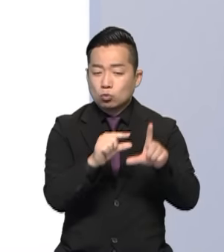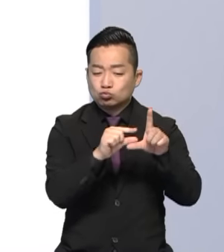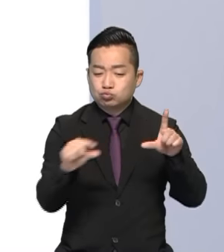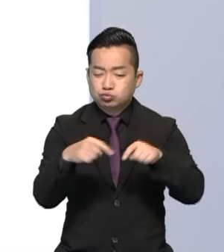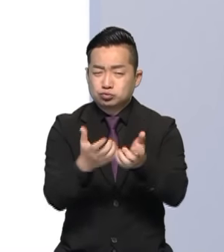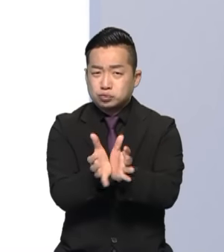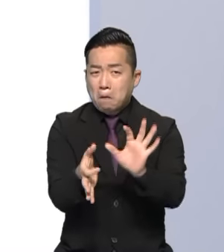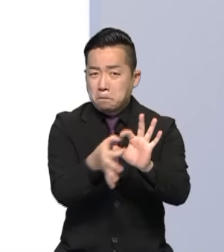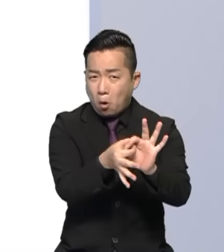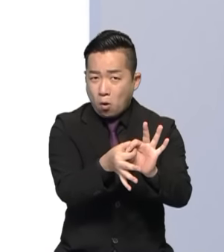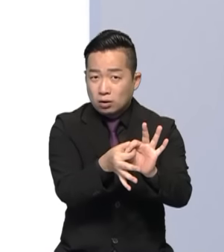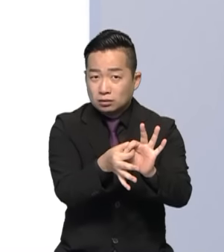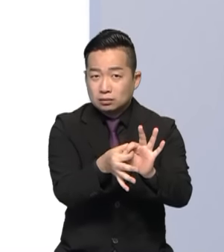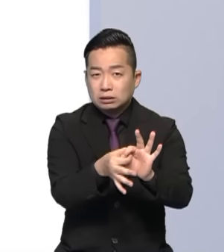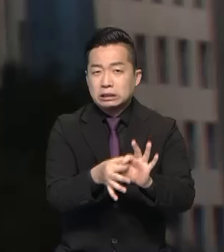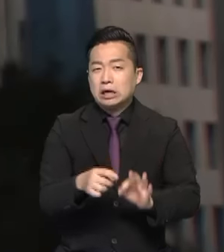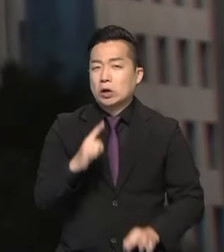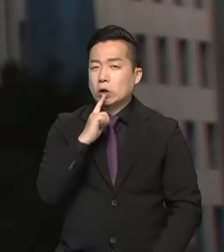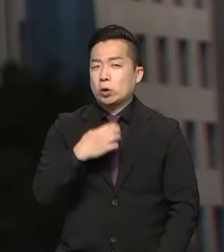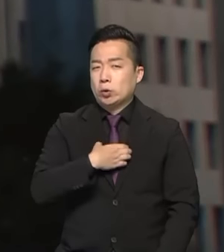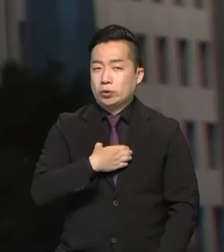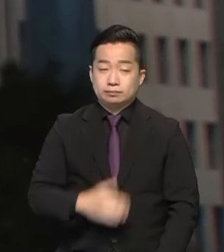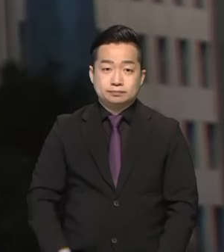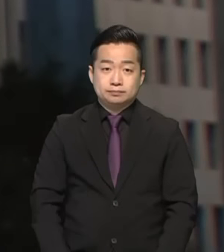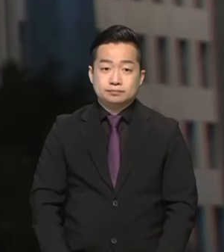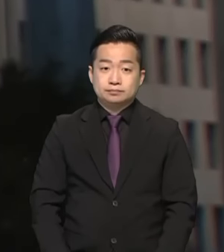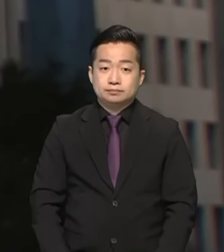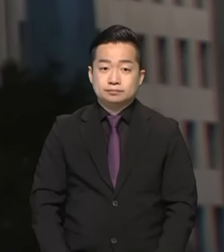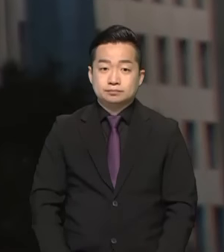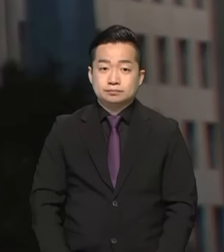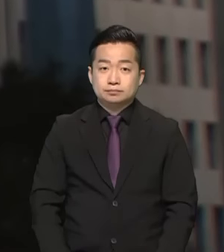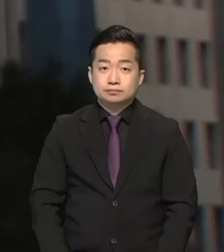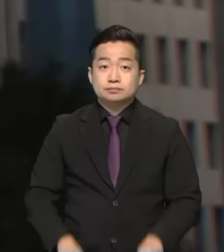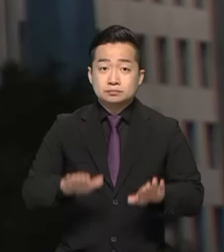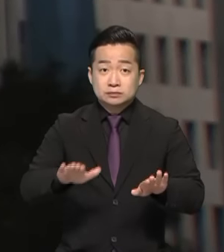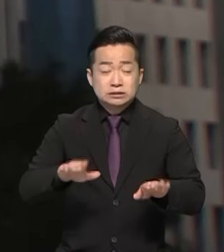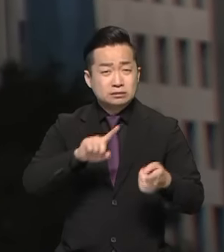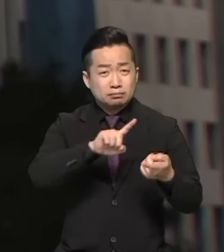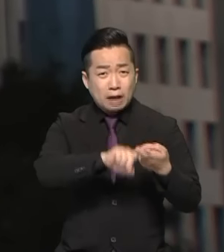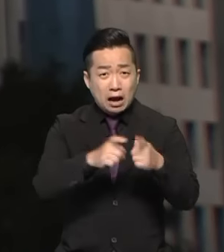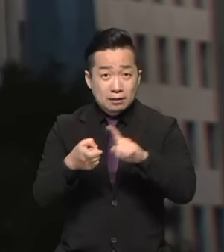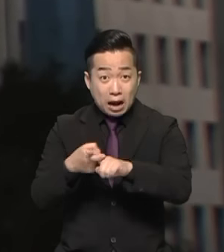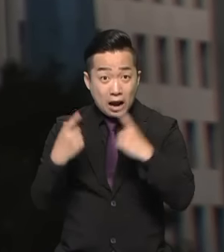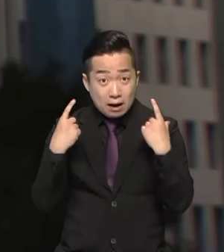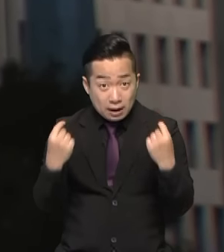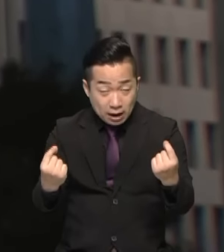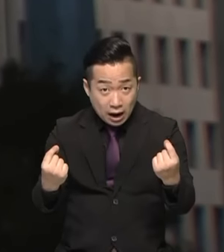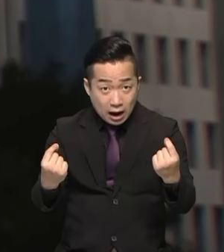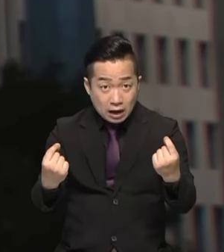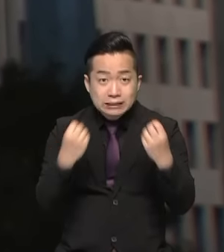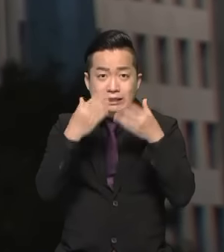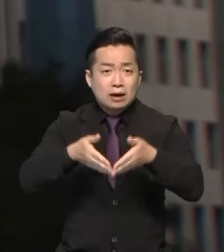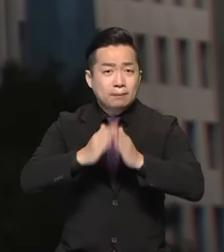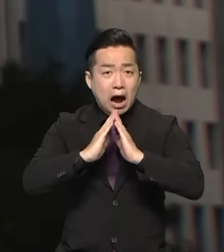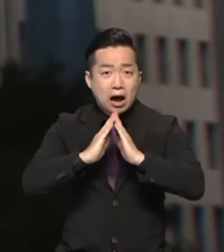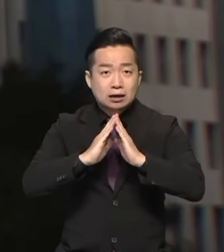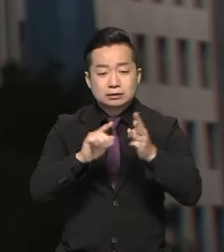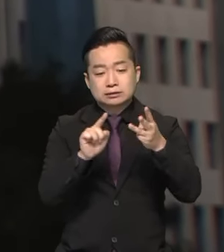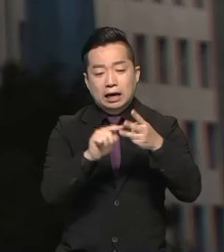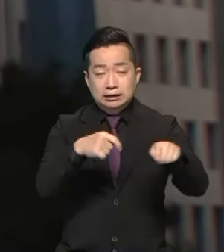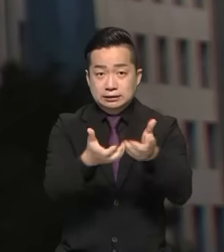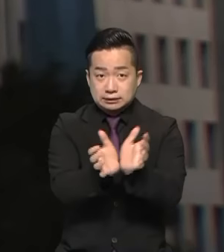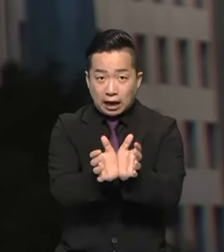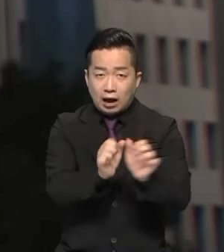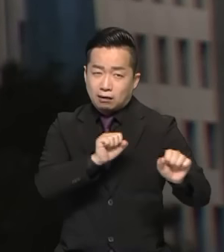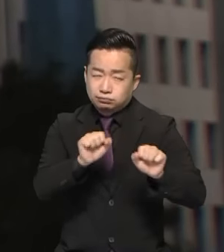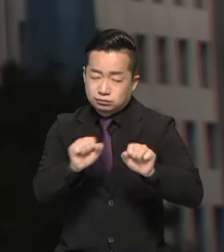불거질 수 있다는 우려도 나왔습니다. 병립형 회기냐 준연동형 유지냐에 따라 제3지대 신당들의 선거 전략 자체가 요동칠